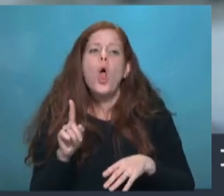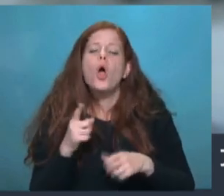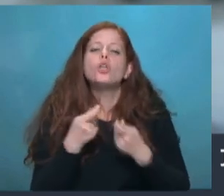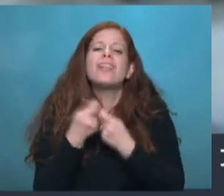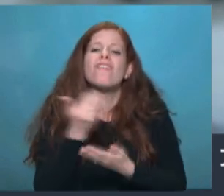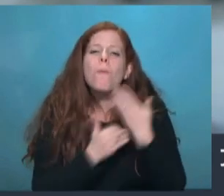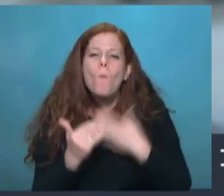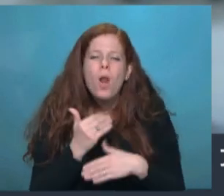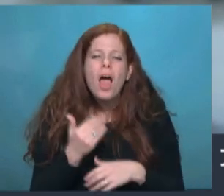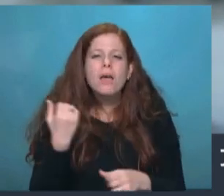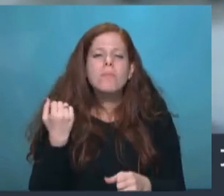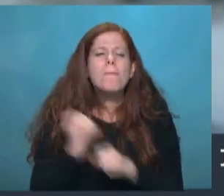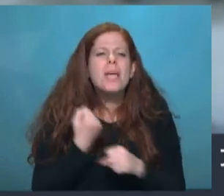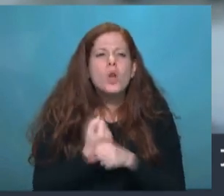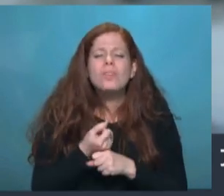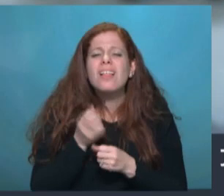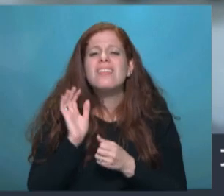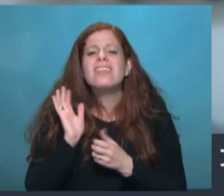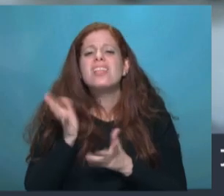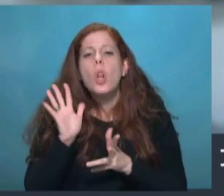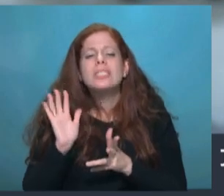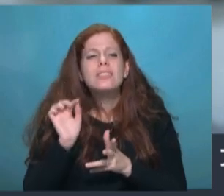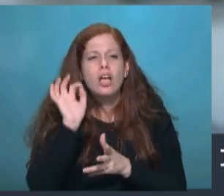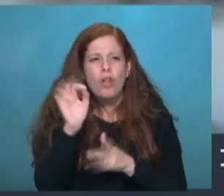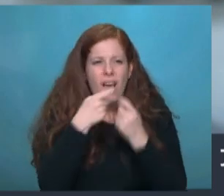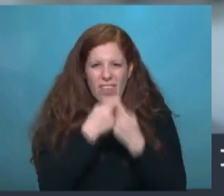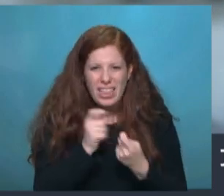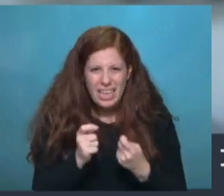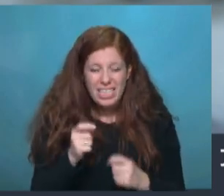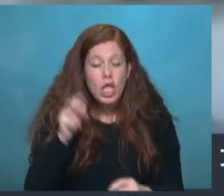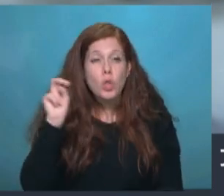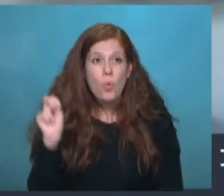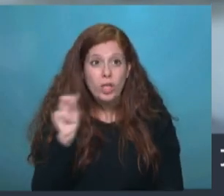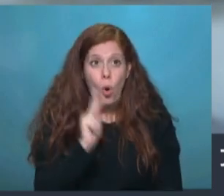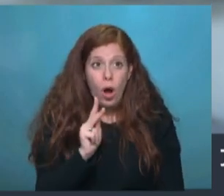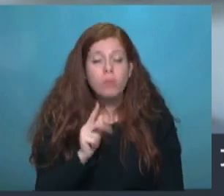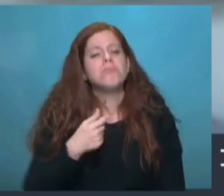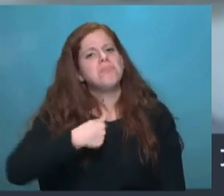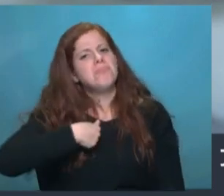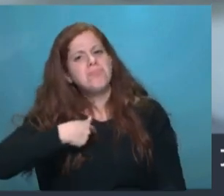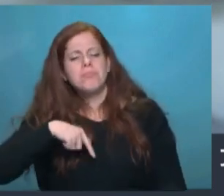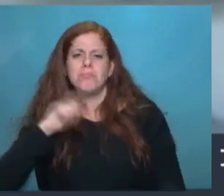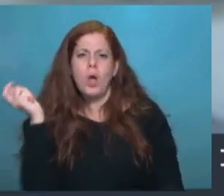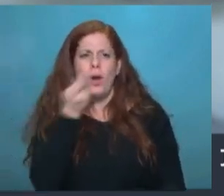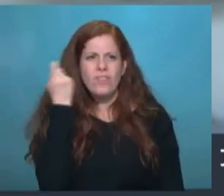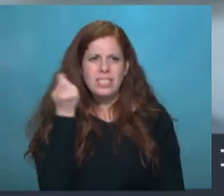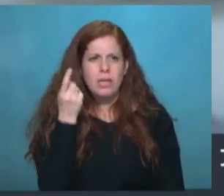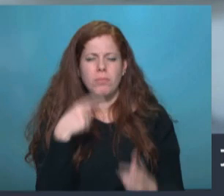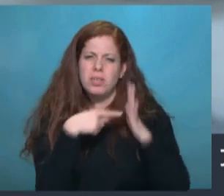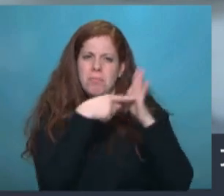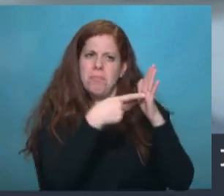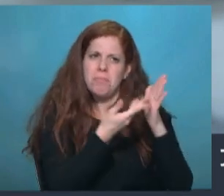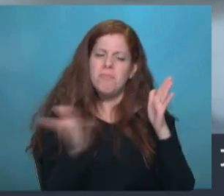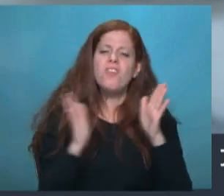עם הפעילות הנלוזה הזו של חברת הכנסת נורית קורן, הרי שאנחנו נפרסם זאת בריש גלי,